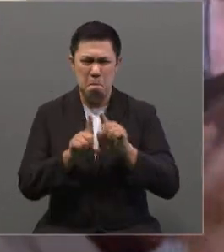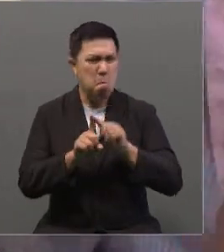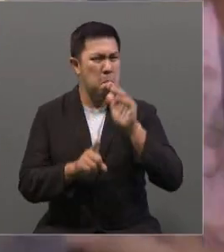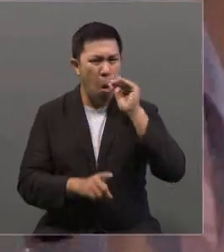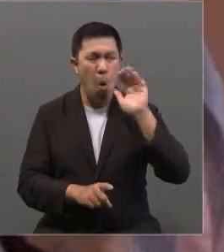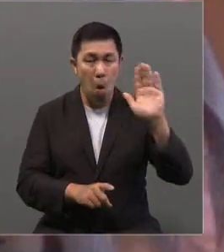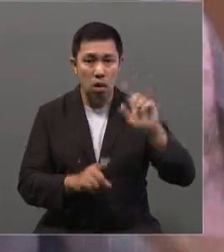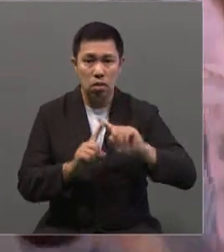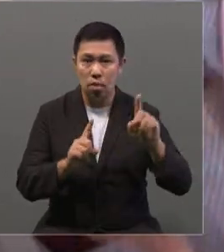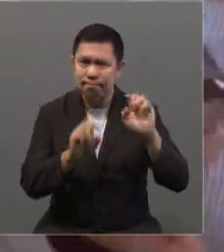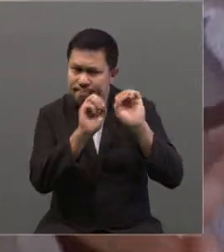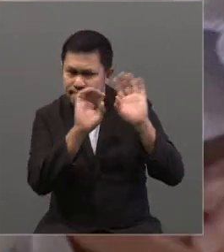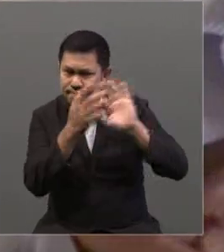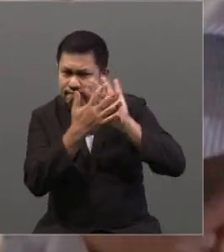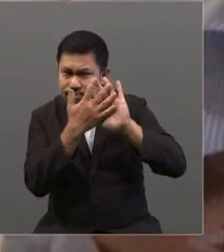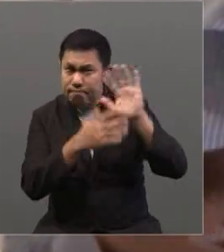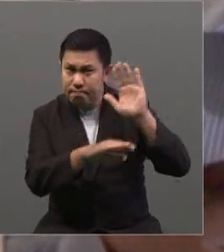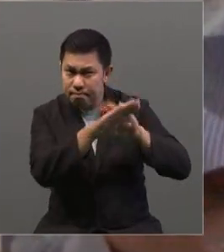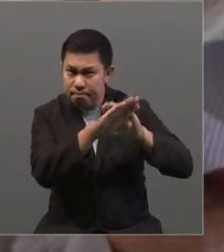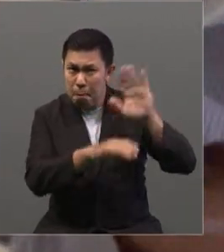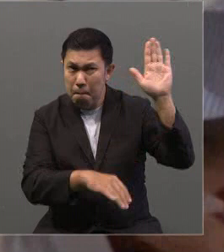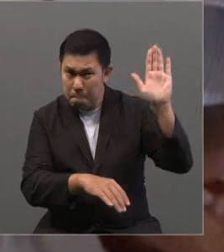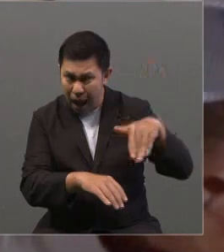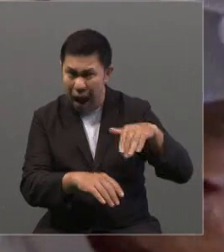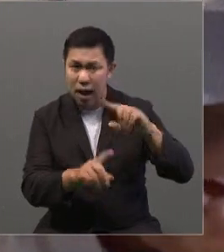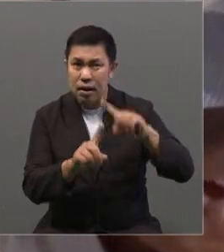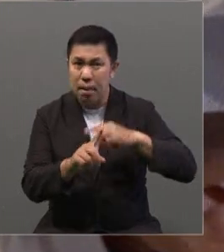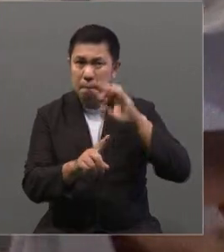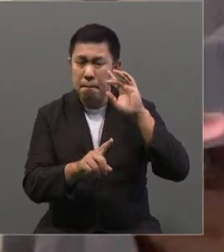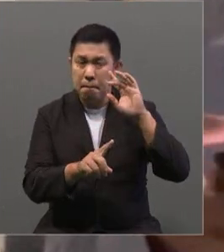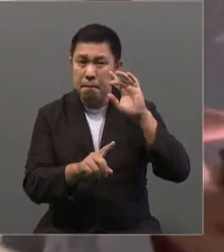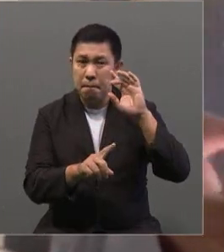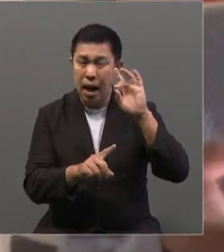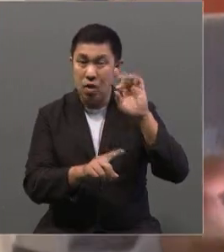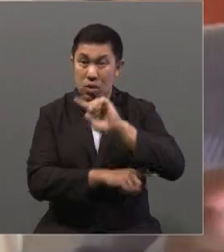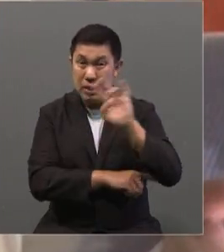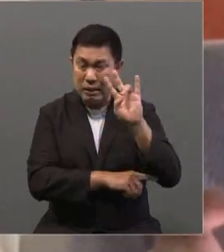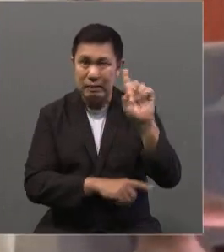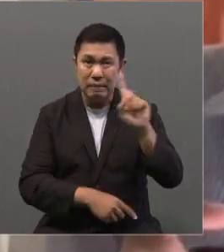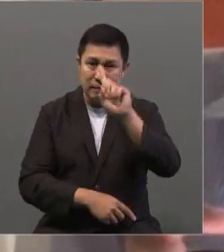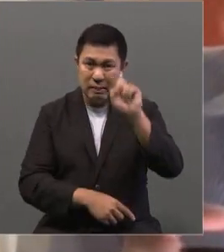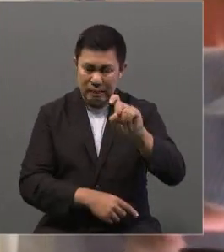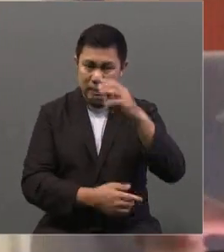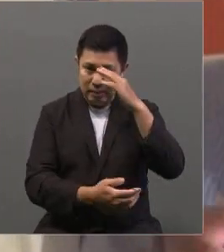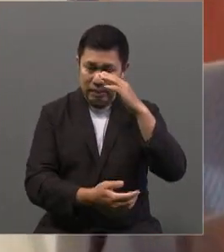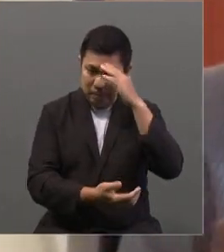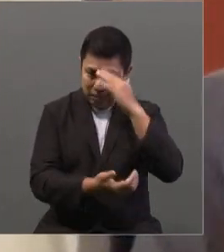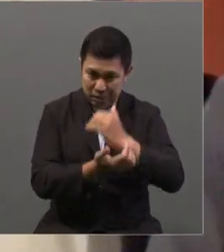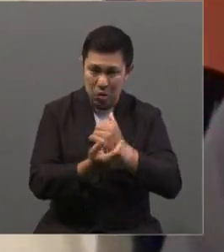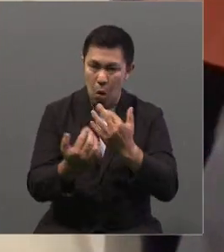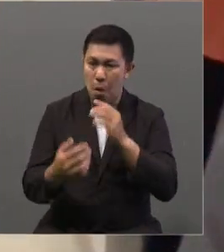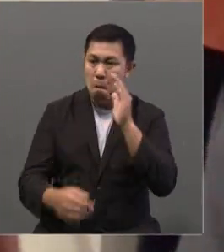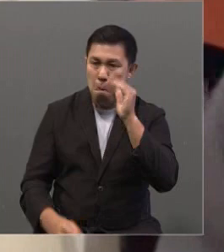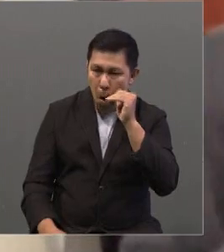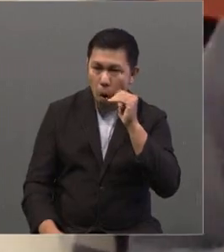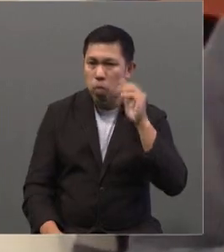ยแต่ว่ายังไม่แน่ชัดนะว่าจะเรียกมาสอบตามกำหนดเดิมวันที่7สิงหาคมนี้หรือไม่พนักงานสอบสวนบอกว่าต้องรอสอบปากคำทั้งพ่อ